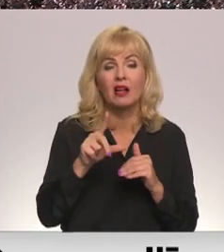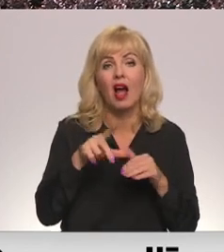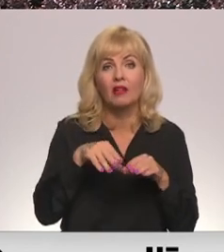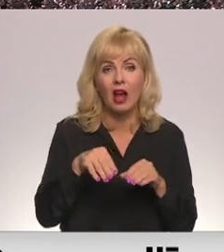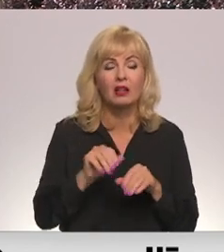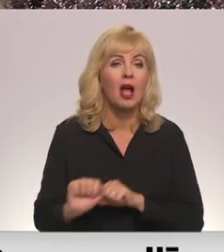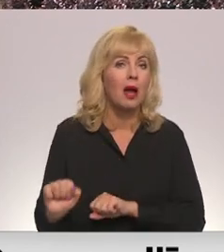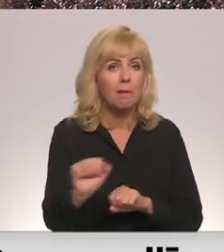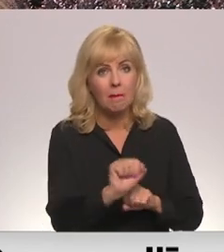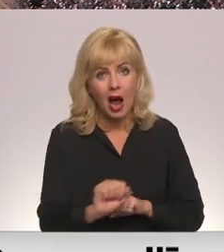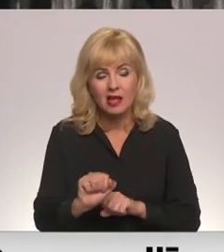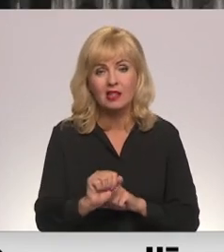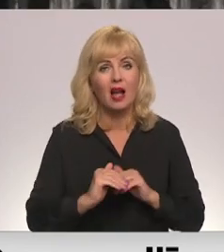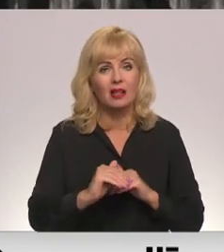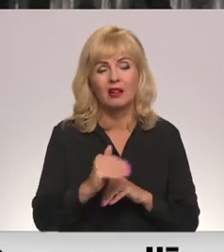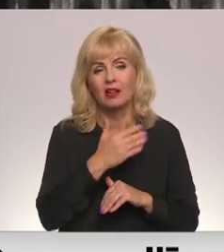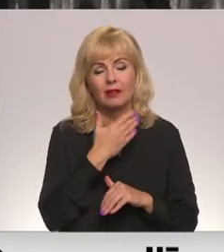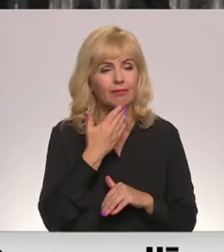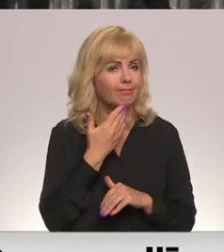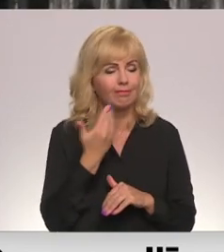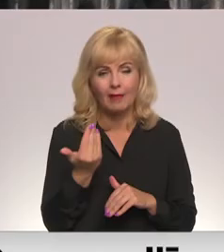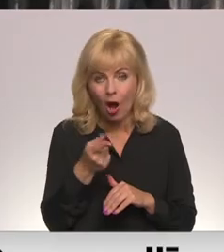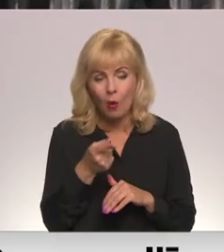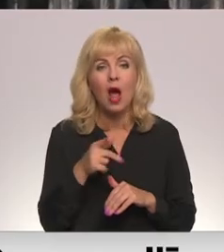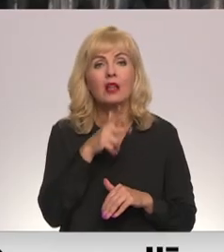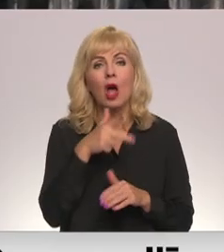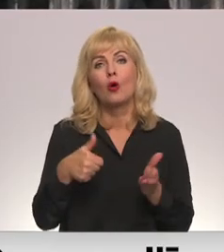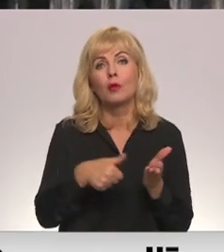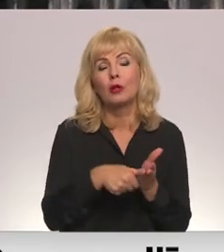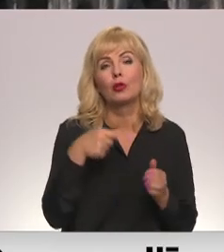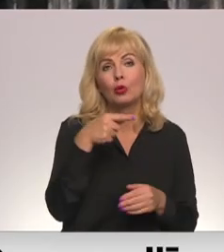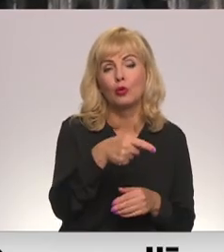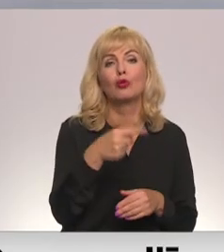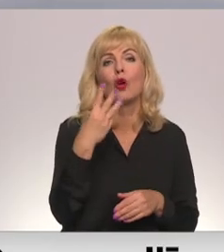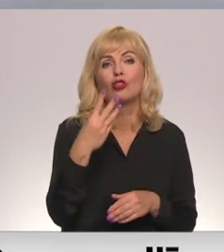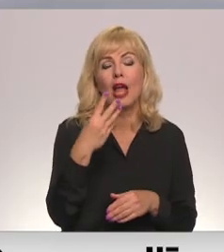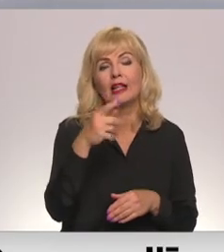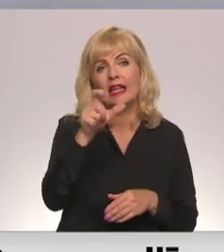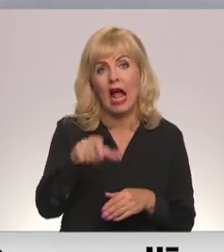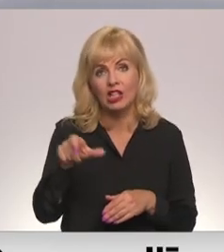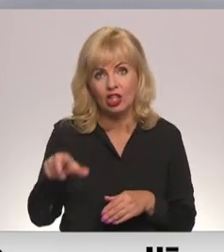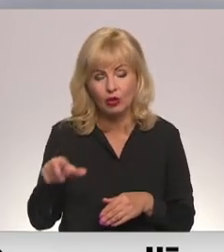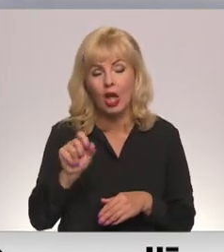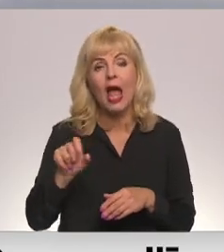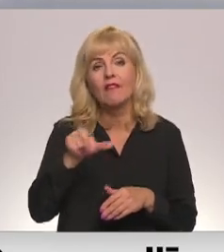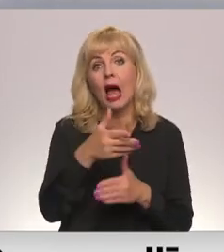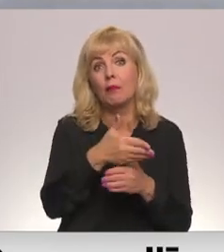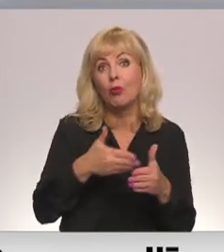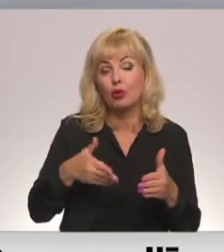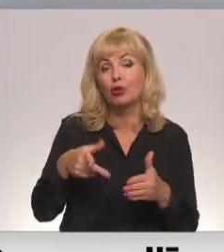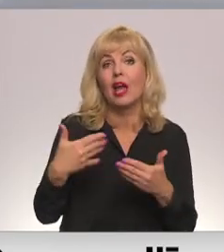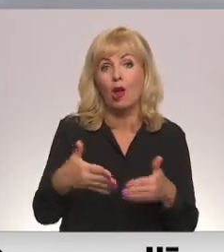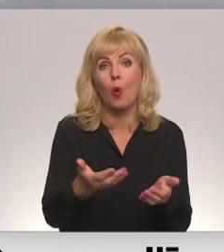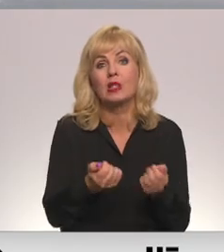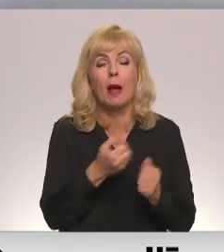mazgāt grīdas nav diezko vilinoši. Daugavpilī šobrīd reģistrēta 1004 Ukrainas civiliedzīvotāji. Vairāk nekā pusi no viņiem